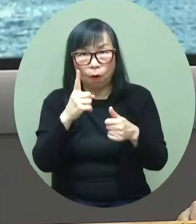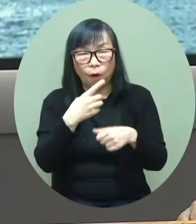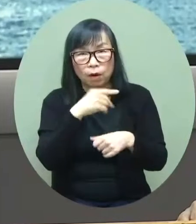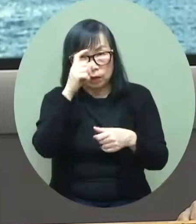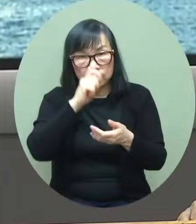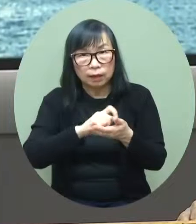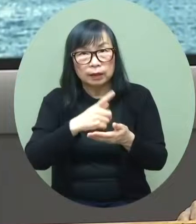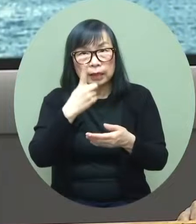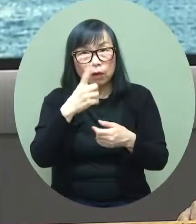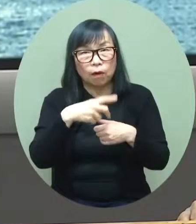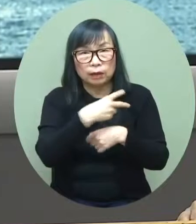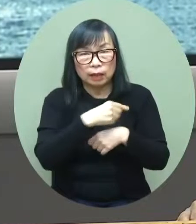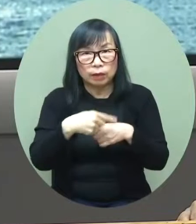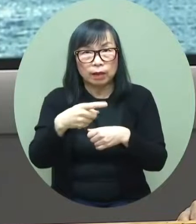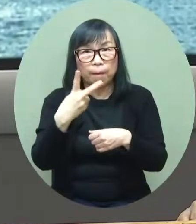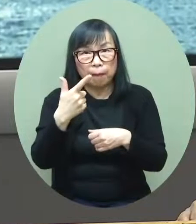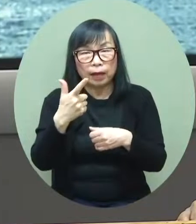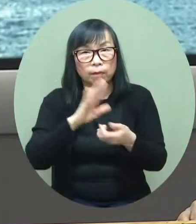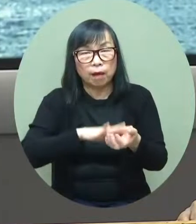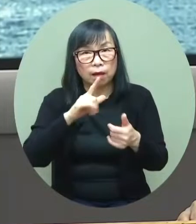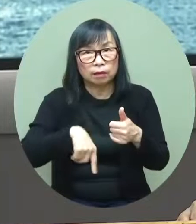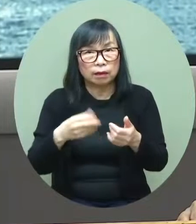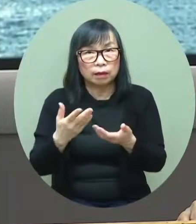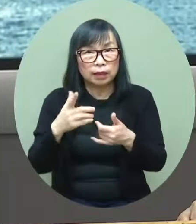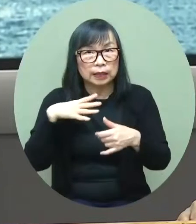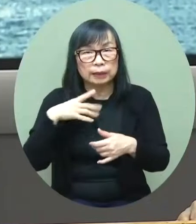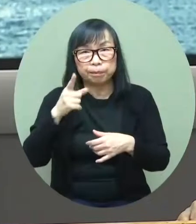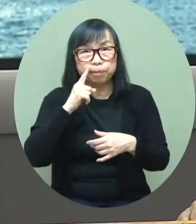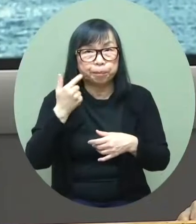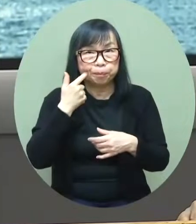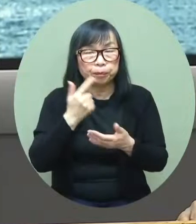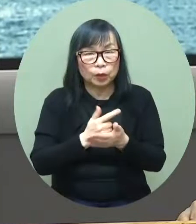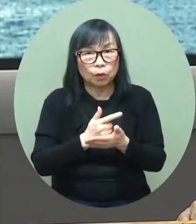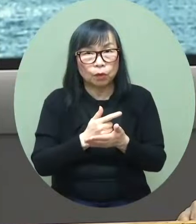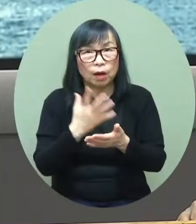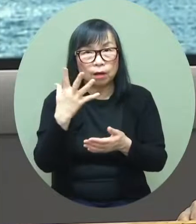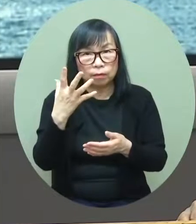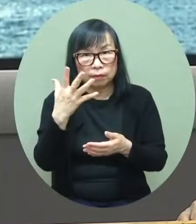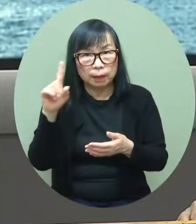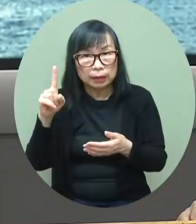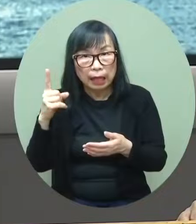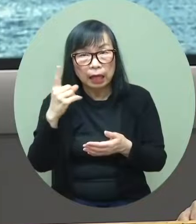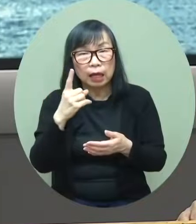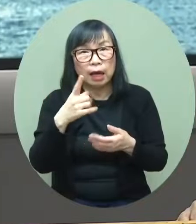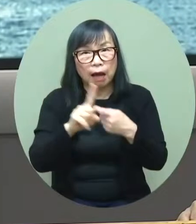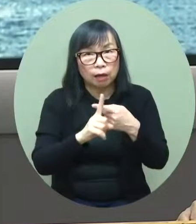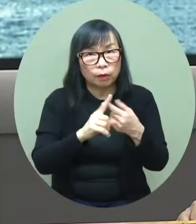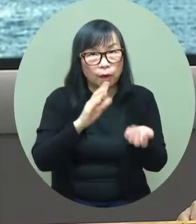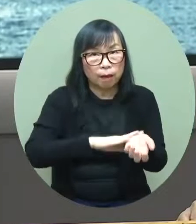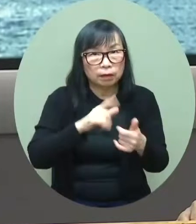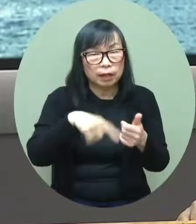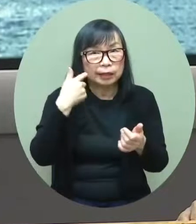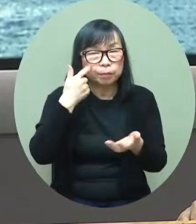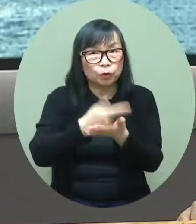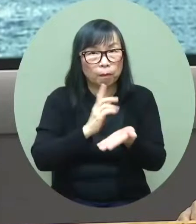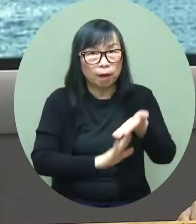兩名打了一針，8名的病人都是情況嚴重，另外有51位的危殆病人在深切